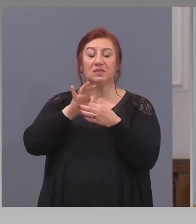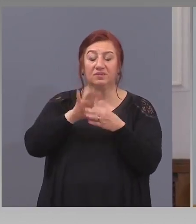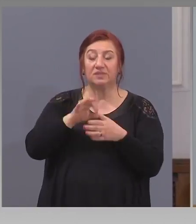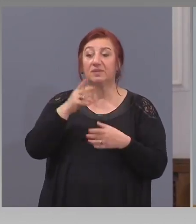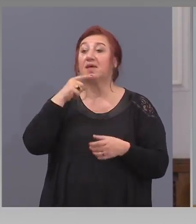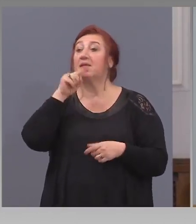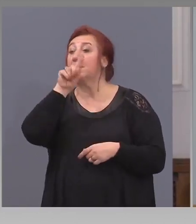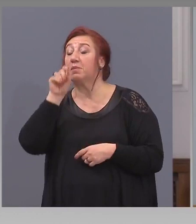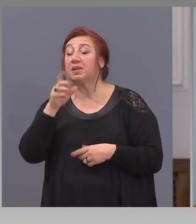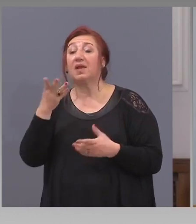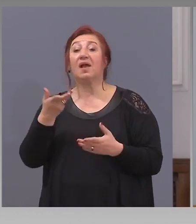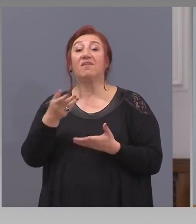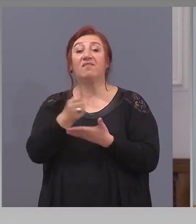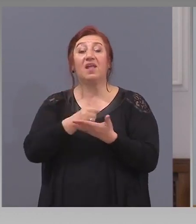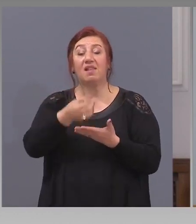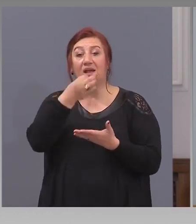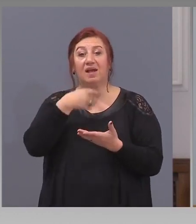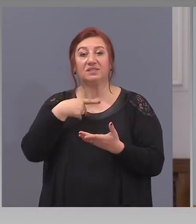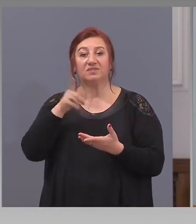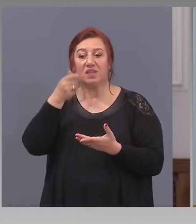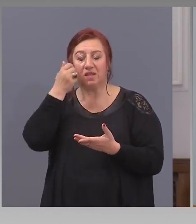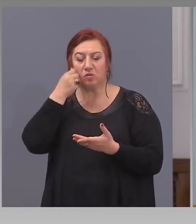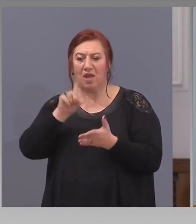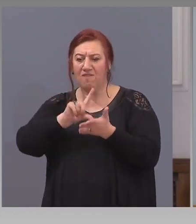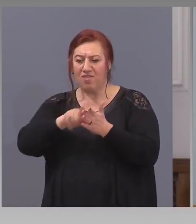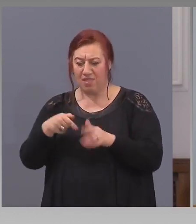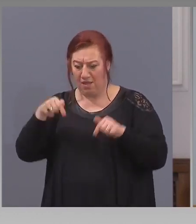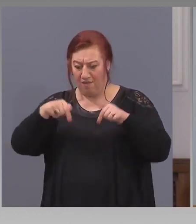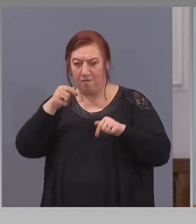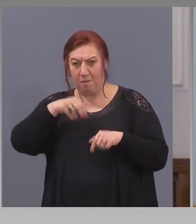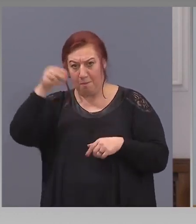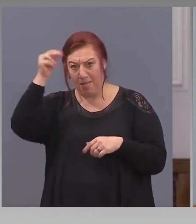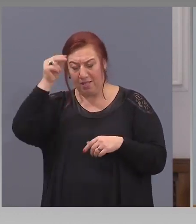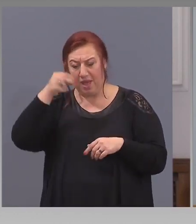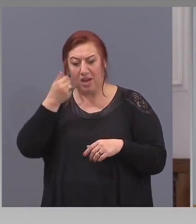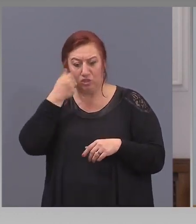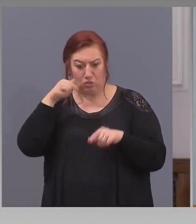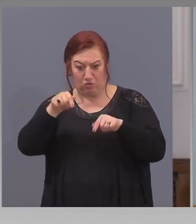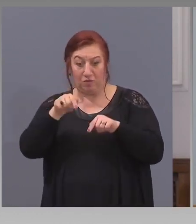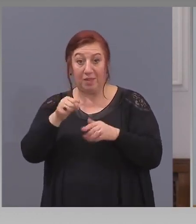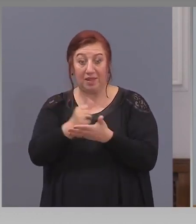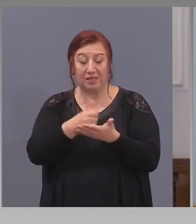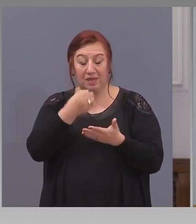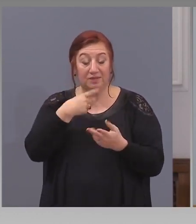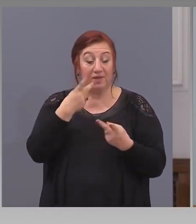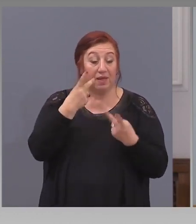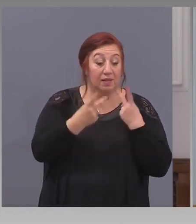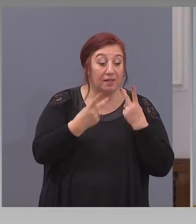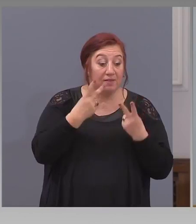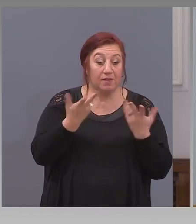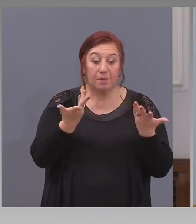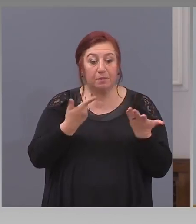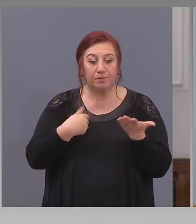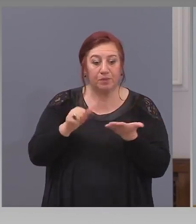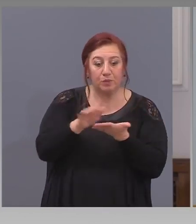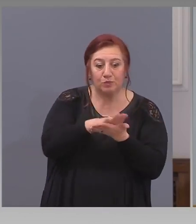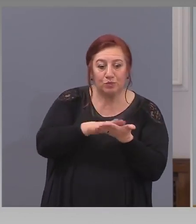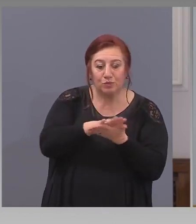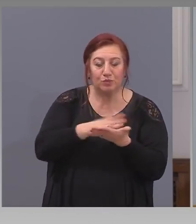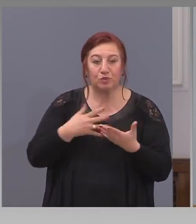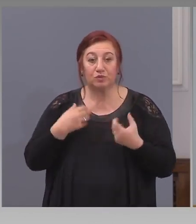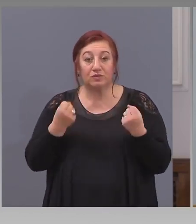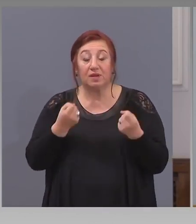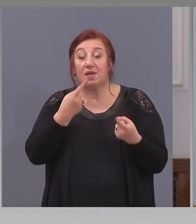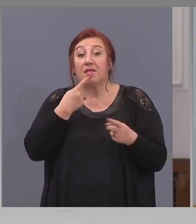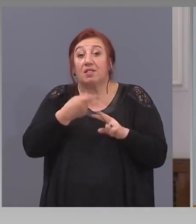лекарства. Бена ги прилагаме и ние. Да видим как върват. Но зависи къде, как